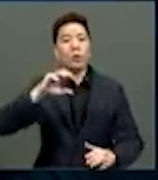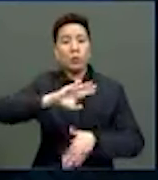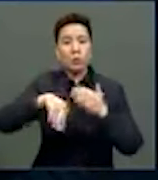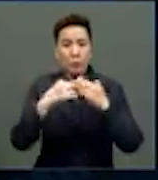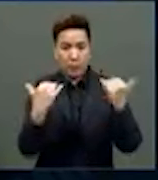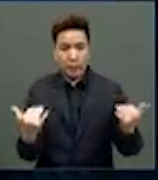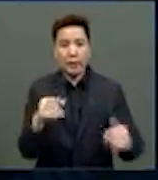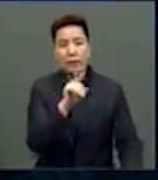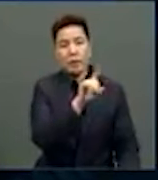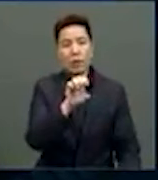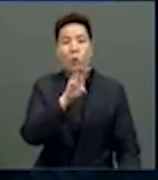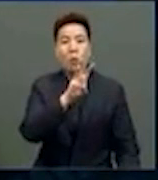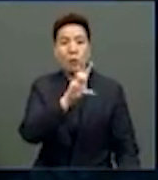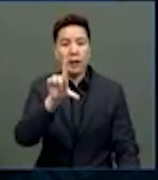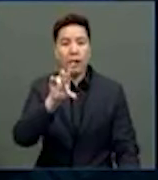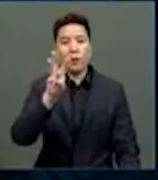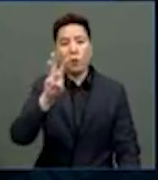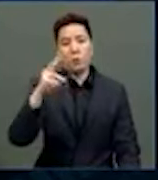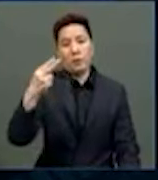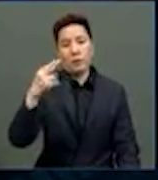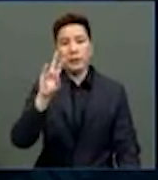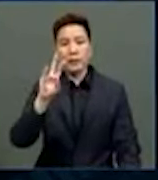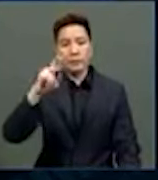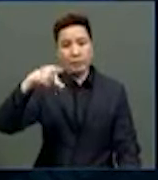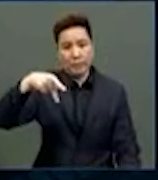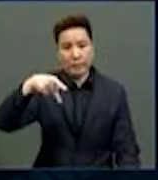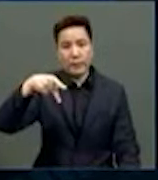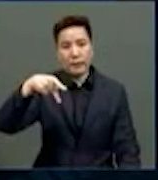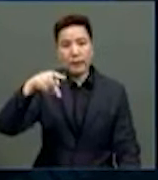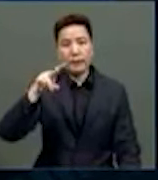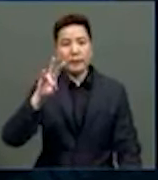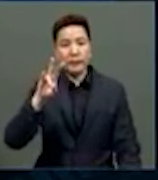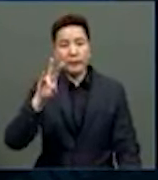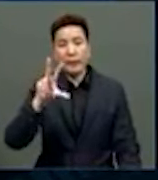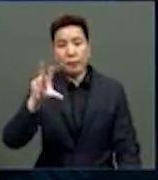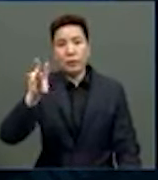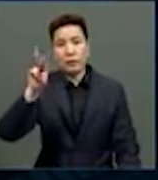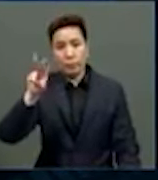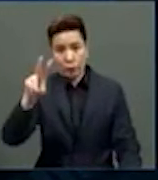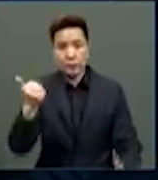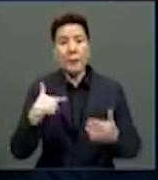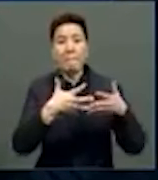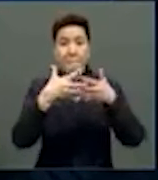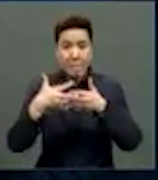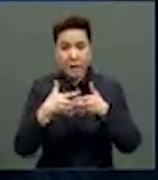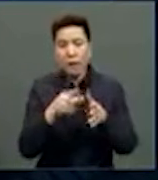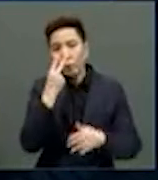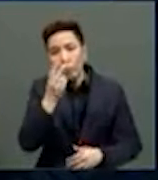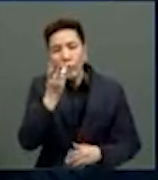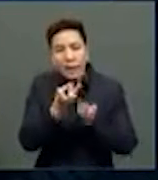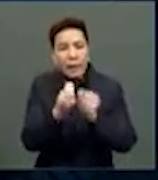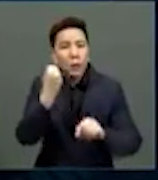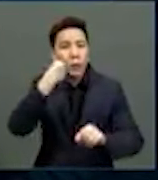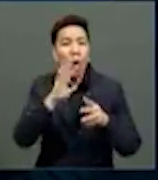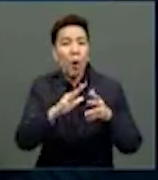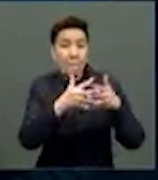อยู่ที่ 106ล้าน 670000 7372ค่ะสหรัฐอเมริกาถ้าใครติดตามตัวเลขอย่างต่อเนื่อง